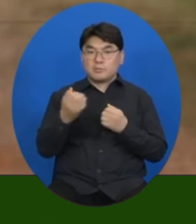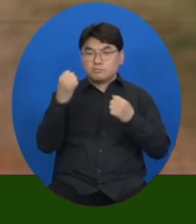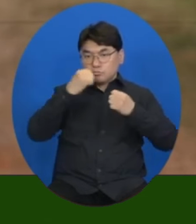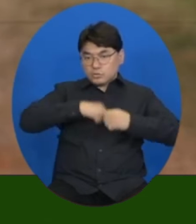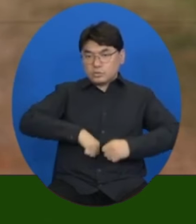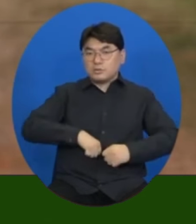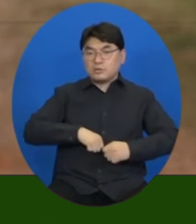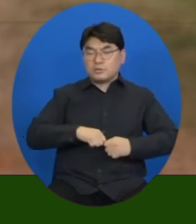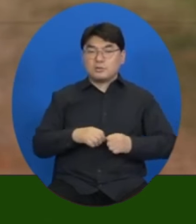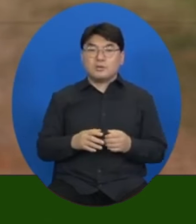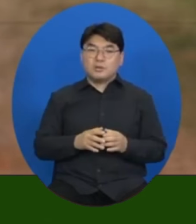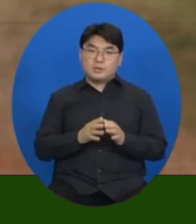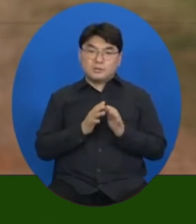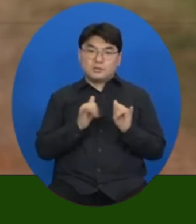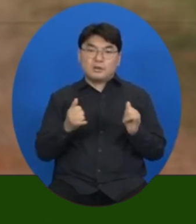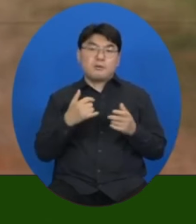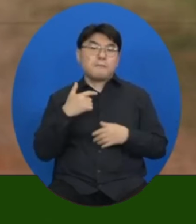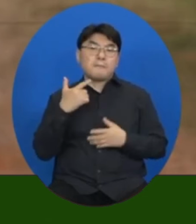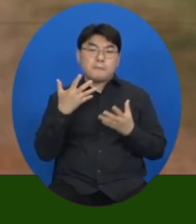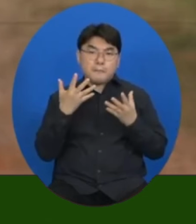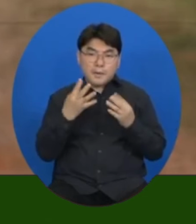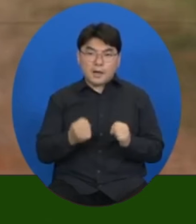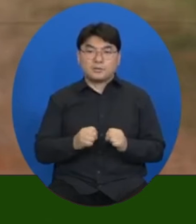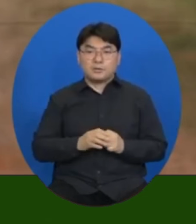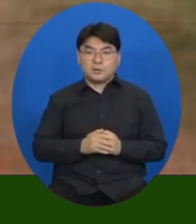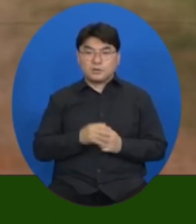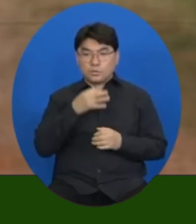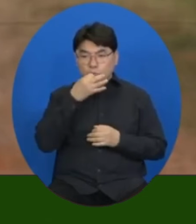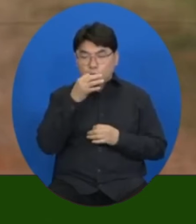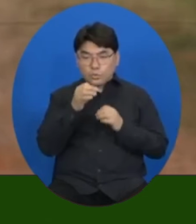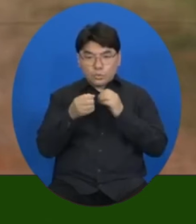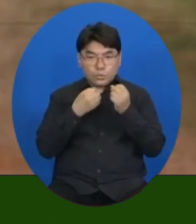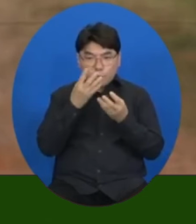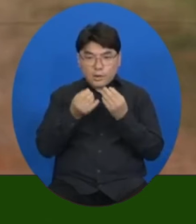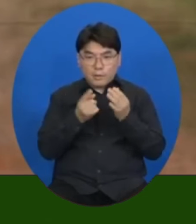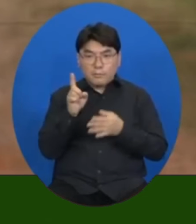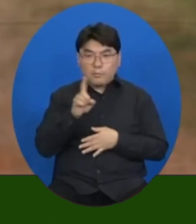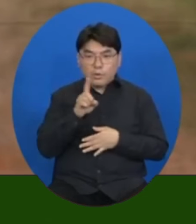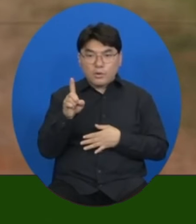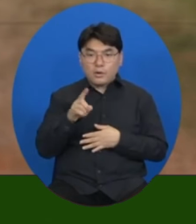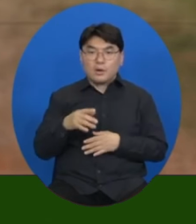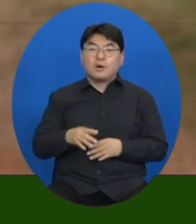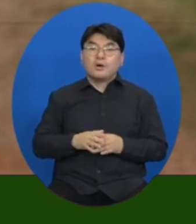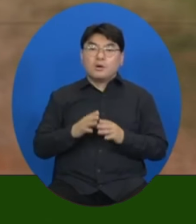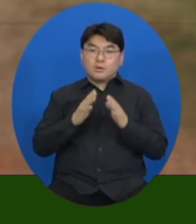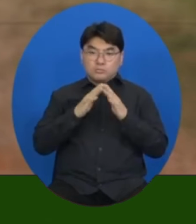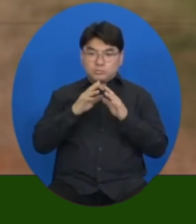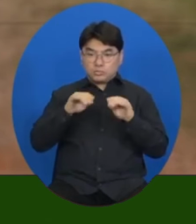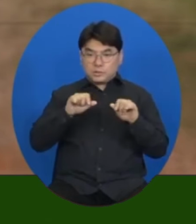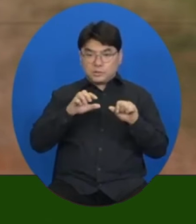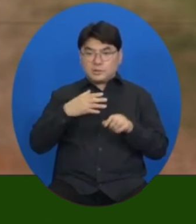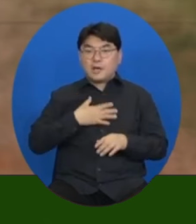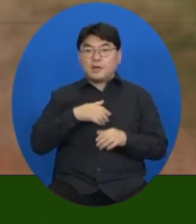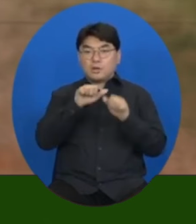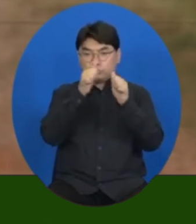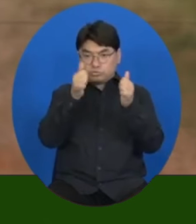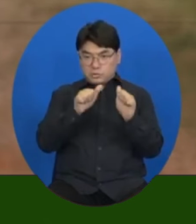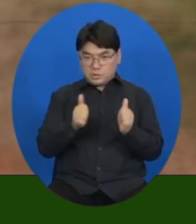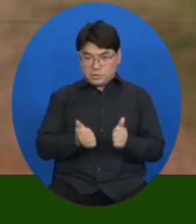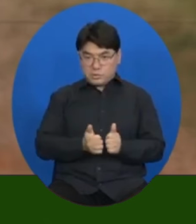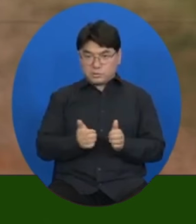그런 분들이 한 두 분이 아니에요 그러면서 고백한 것이 부동산이 저의 우상이었습니다